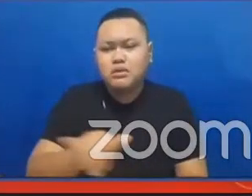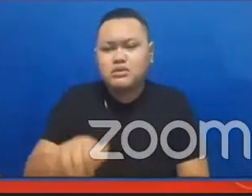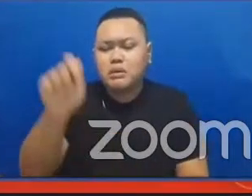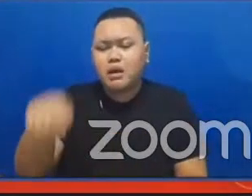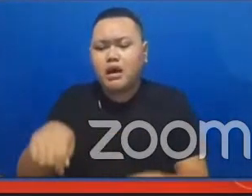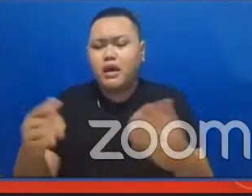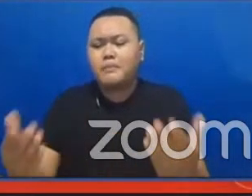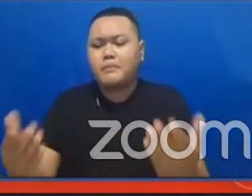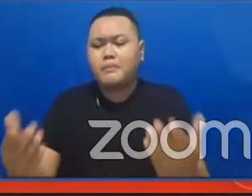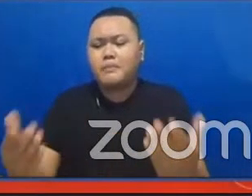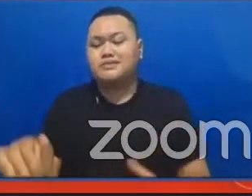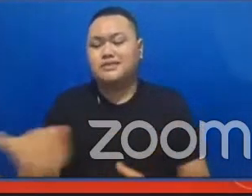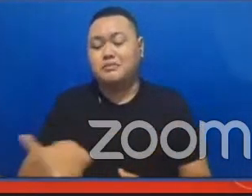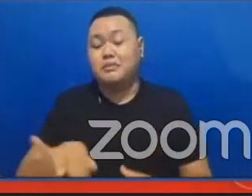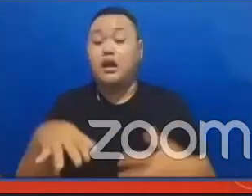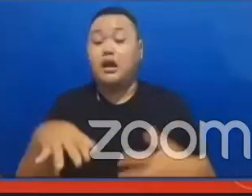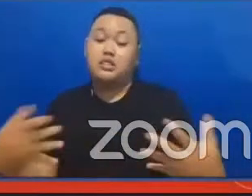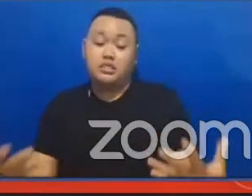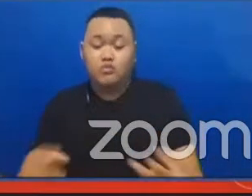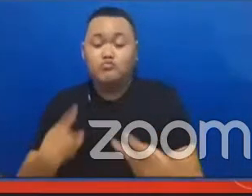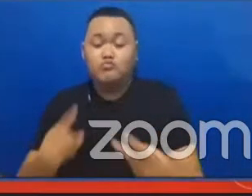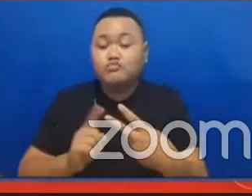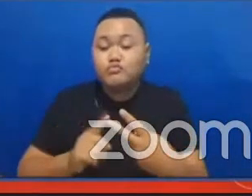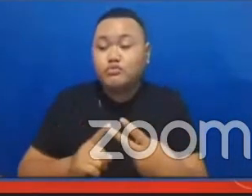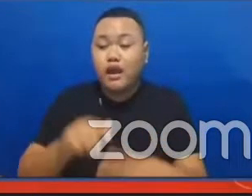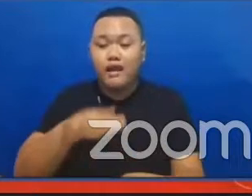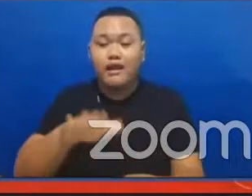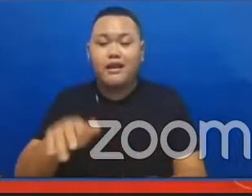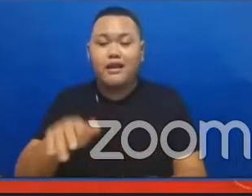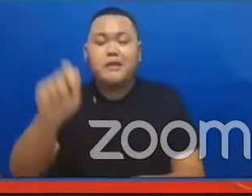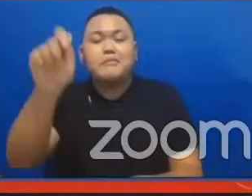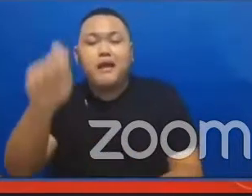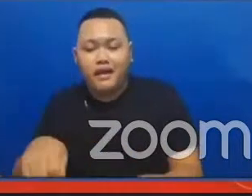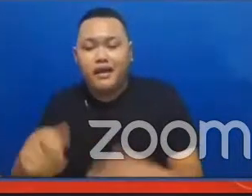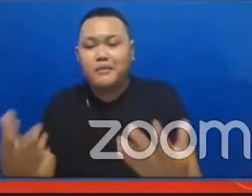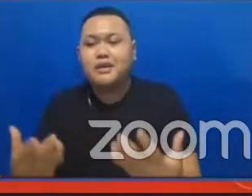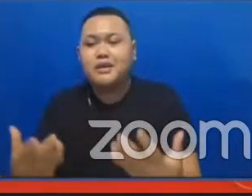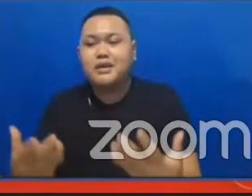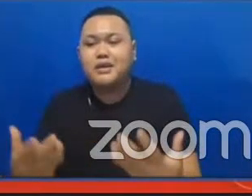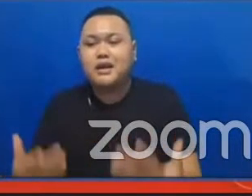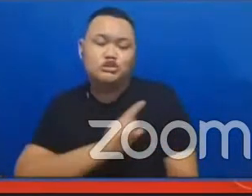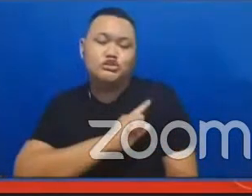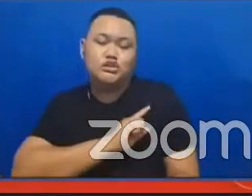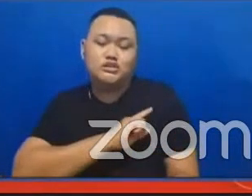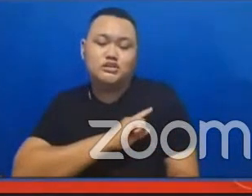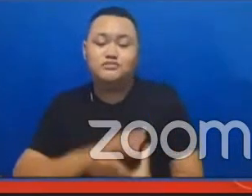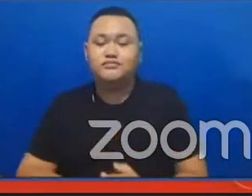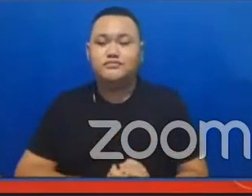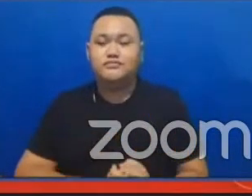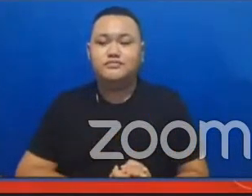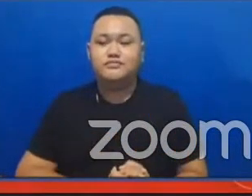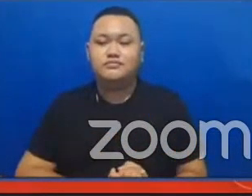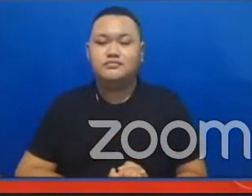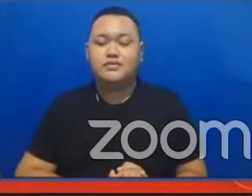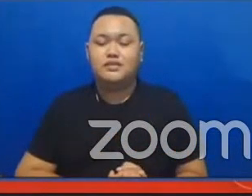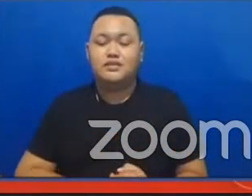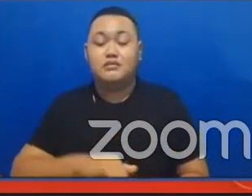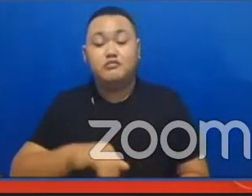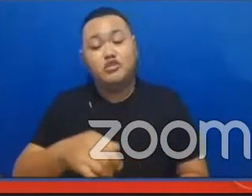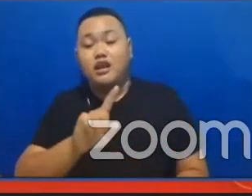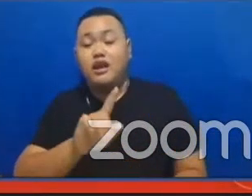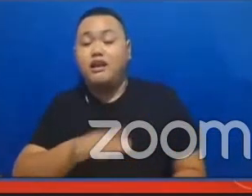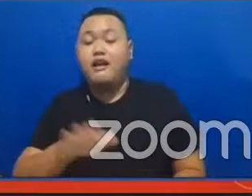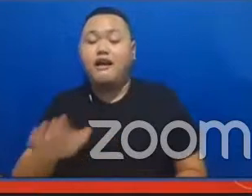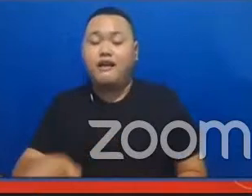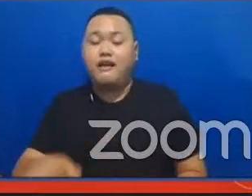Atau asinkronus, masing-masing semua di rumah sendiri mengerjakan, pokoknya setelah dia kerjakan dia bikin laporan. Itu. Jadi